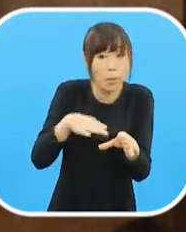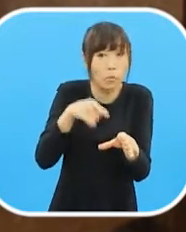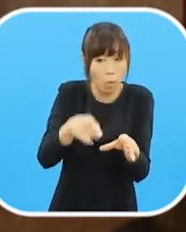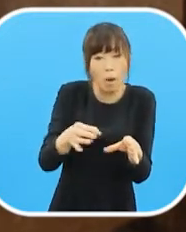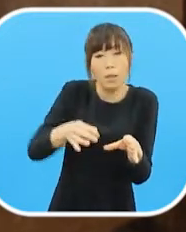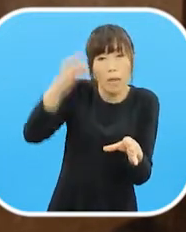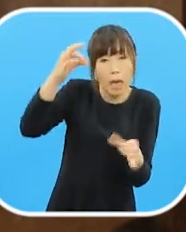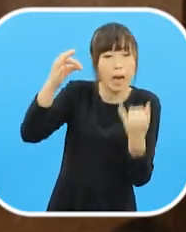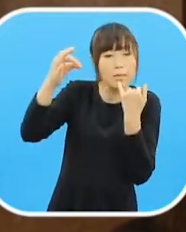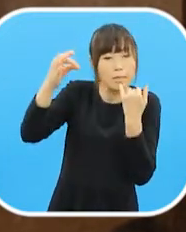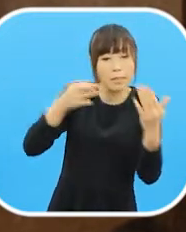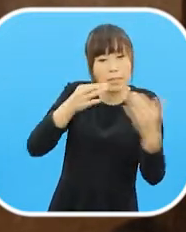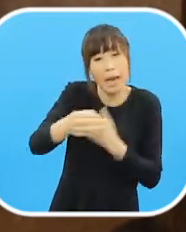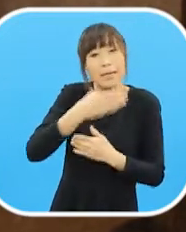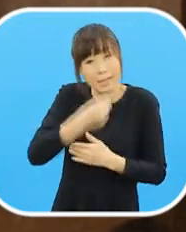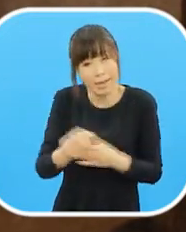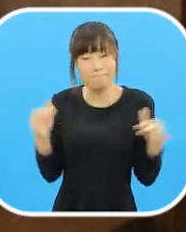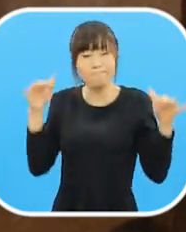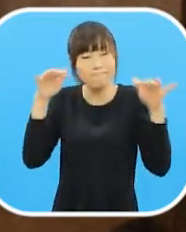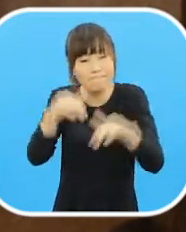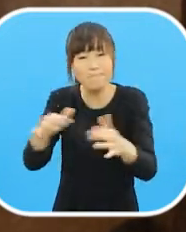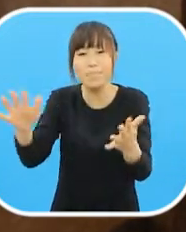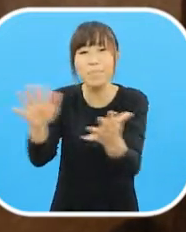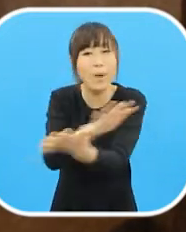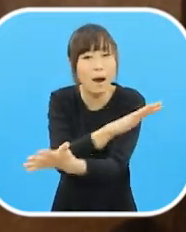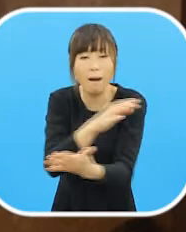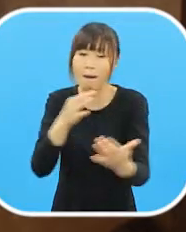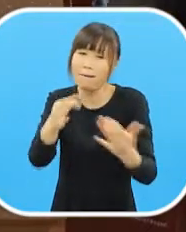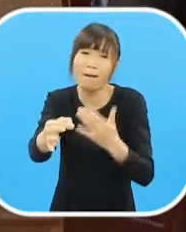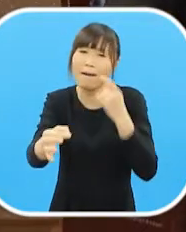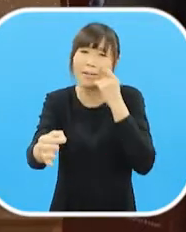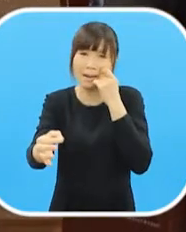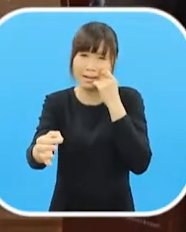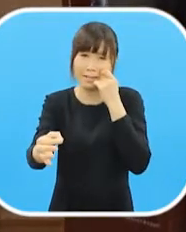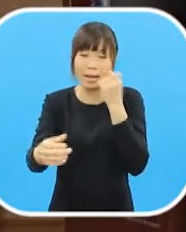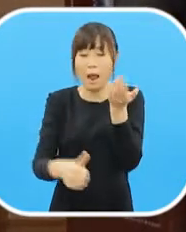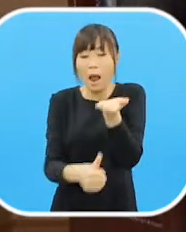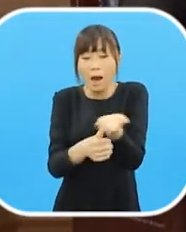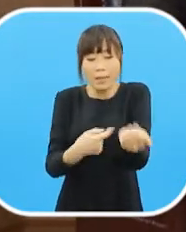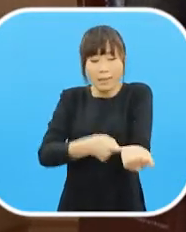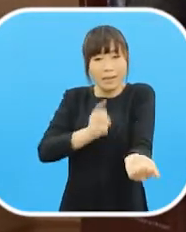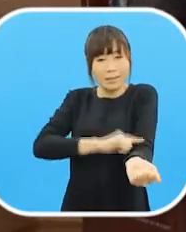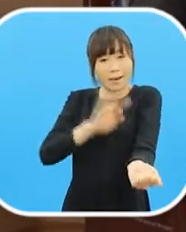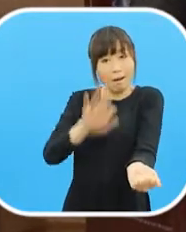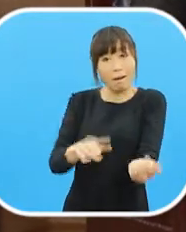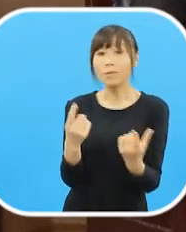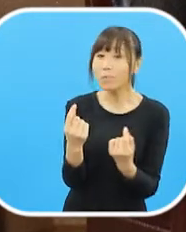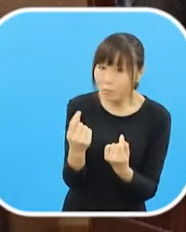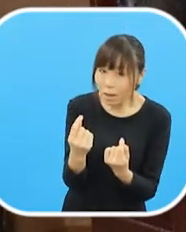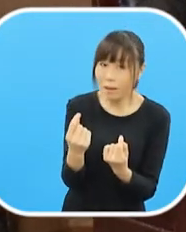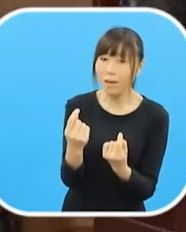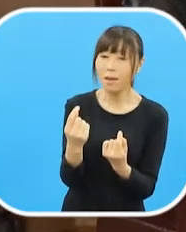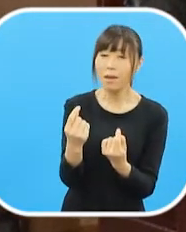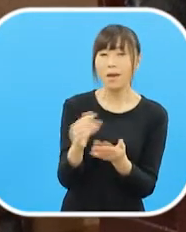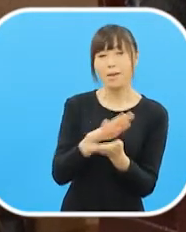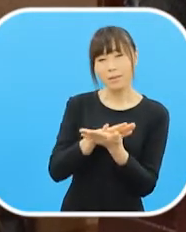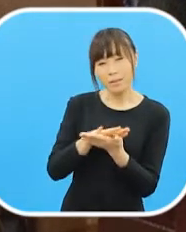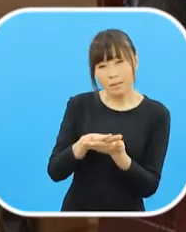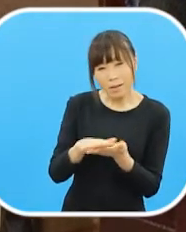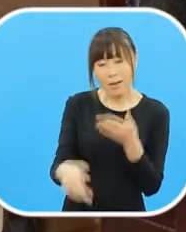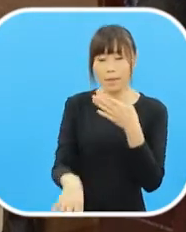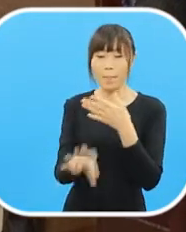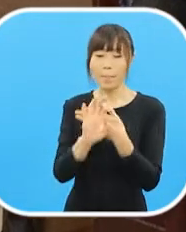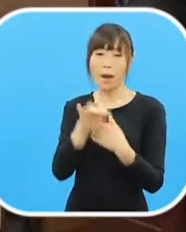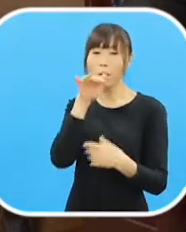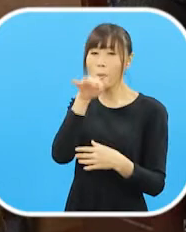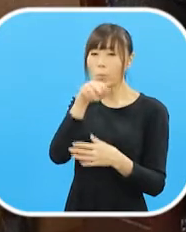買えないんですね、売れて。飽きた力ありますよね。それあとは私、あのこう綺麗な美事例を並べるんじ